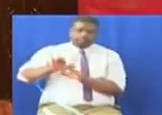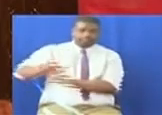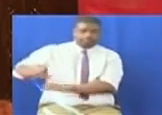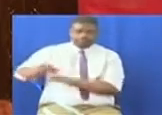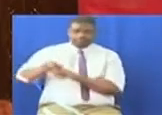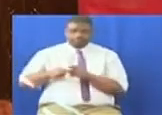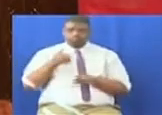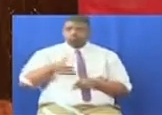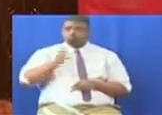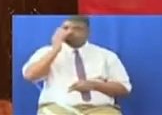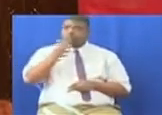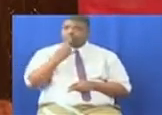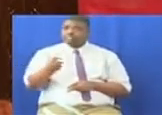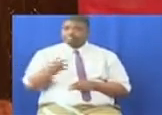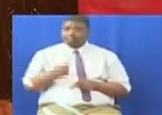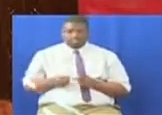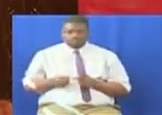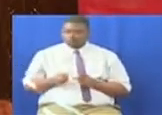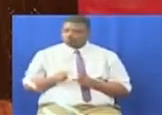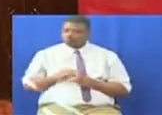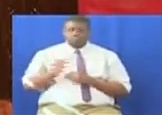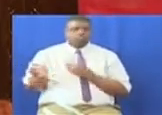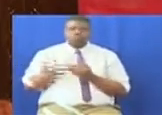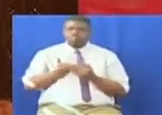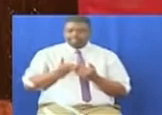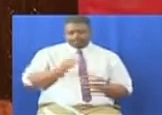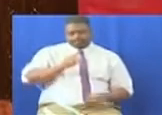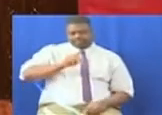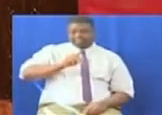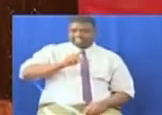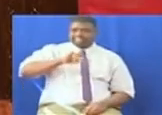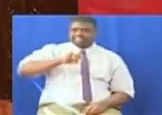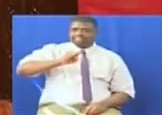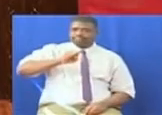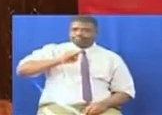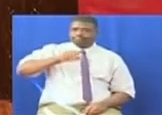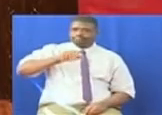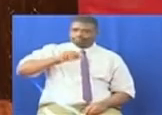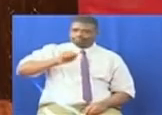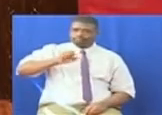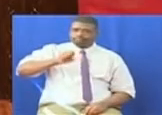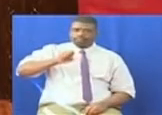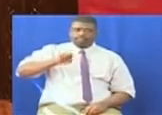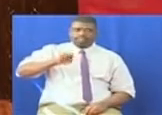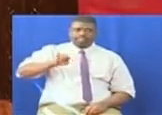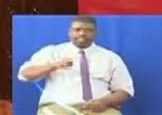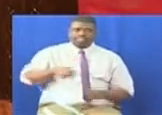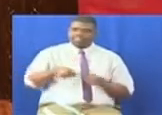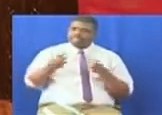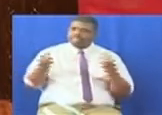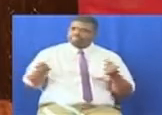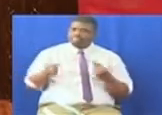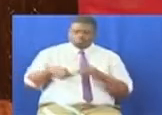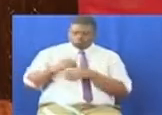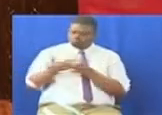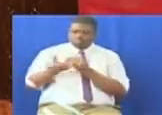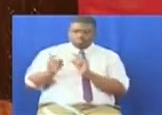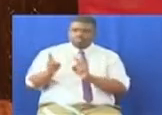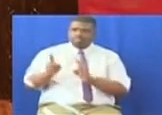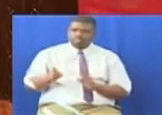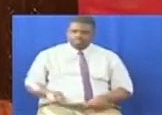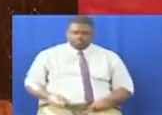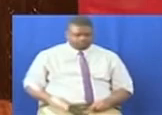sababu Mungu anasema usilipize kisasi. Omba, tuwaombee wale ambao wanatufanyia fujo watarudi kwenye nafasi yetu. Mheshimiwa Spika, na wewe ni